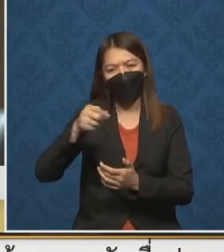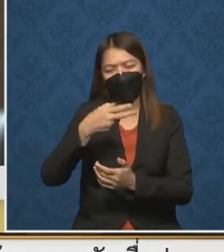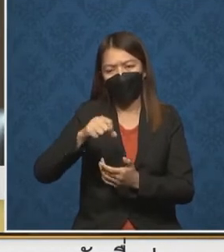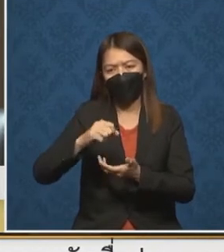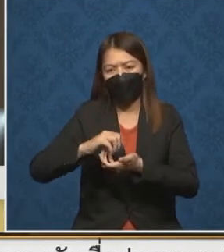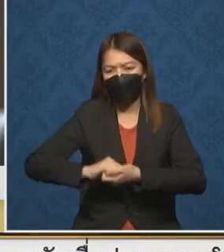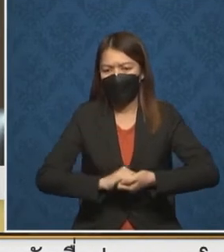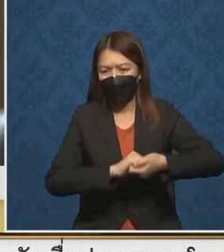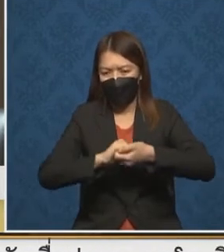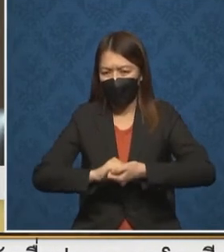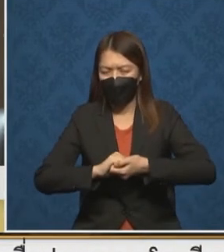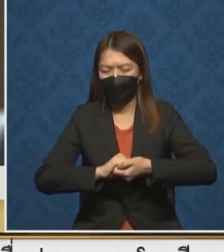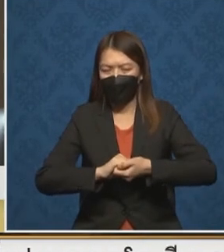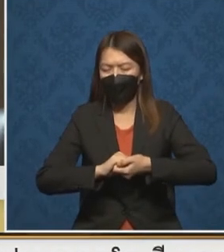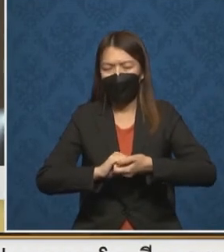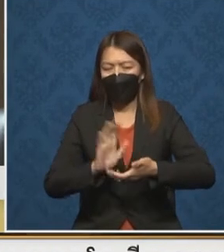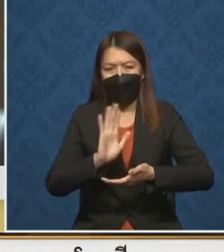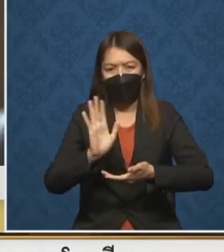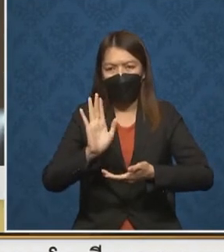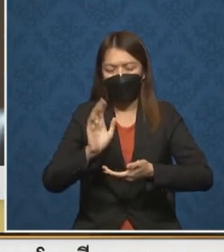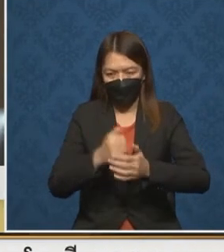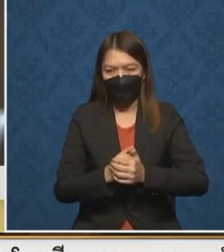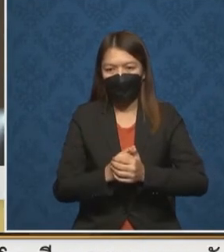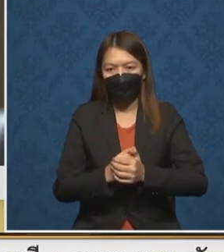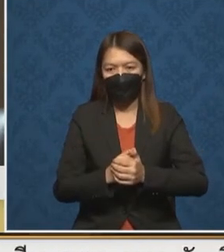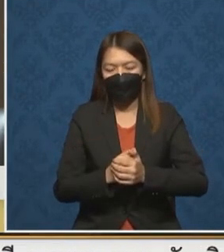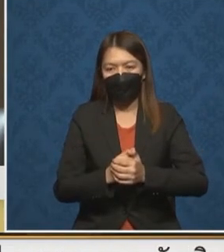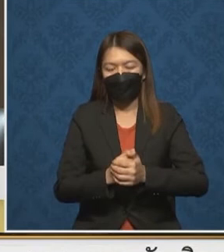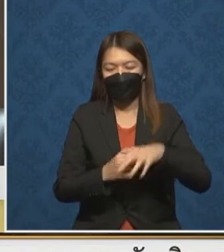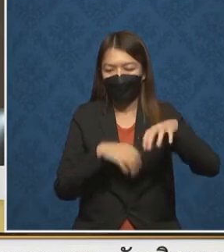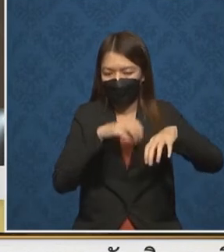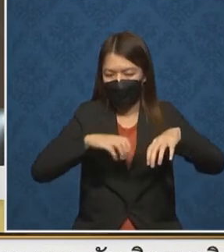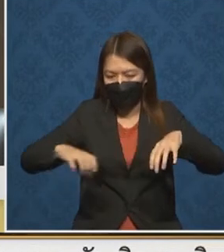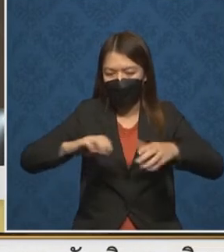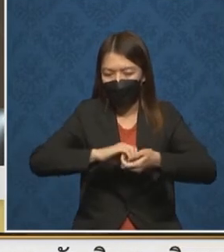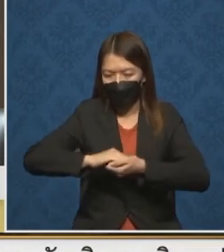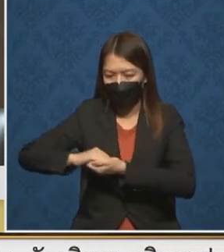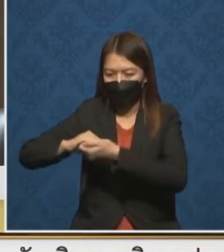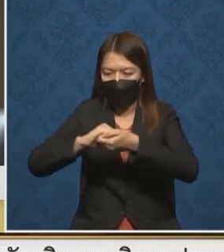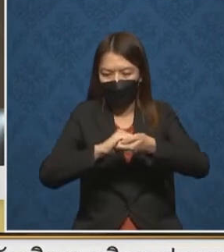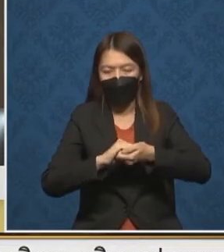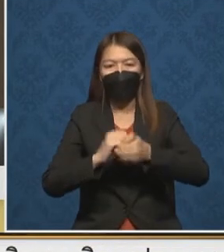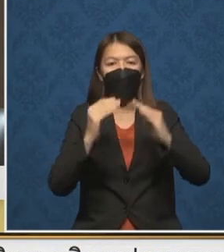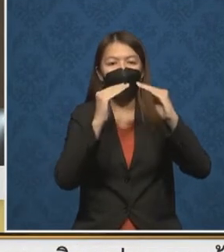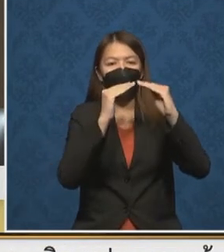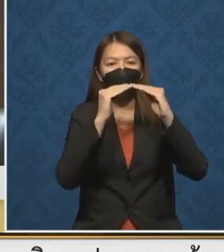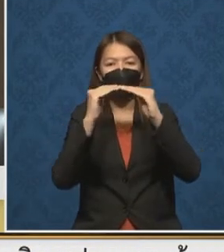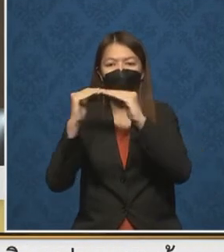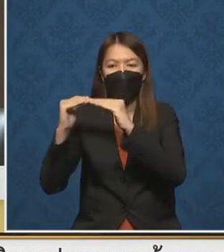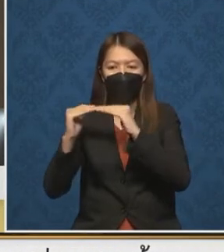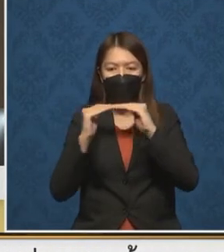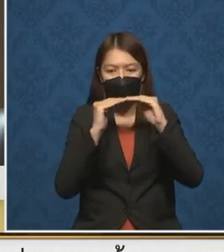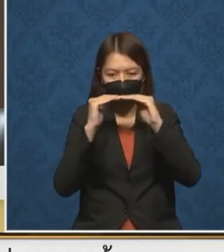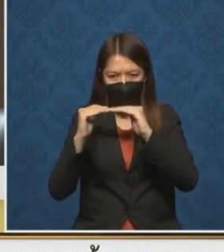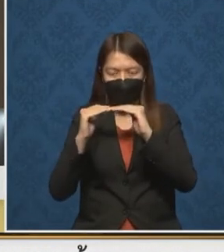พันธ์ Connection ขึ้นมาแล้วกจะทำให้ฟารมยุติธรมเป็นสมบัิส่นตัวของคนที่